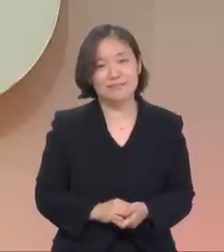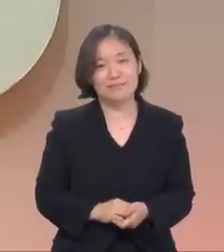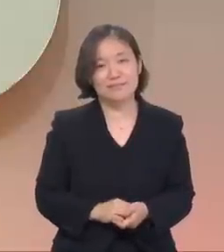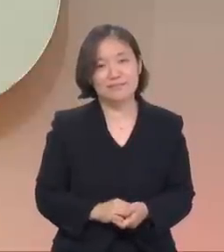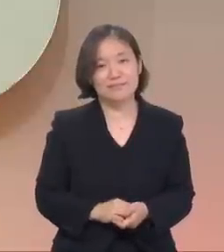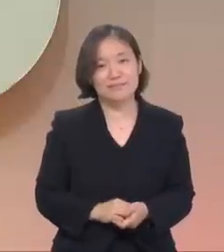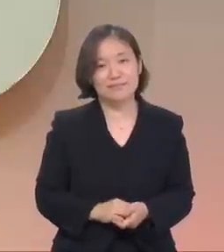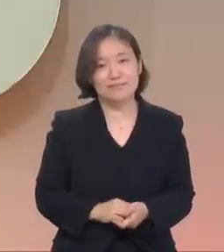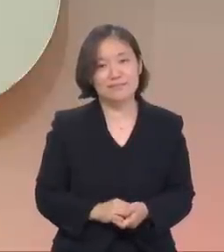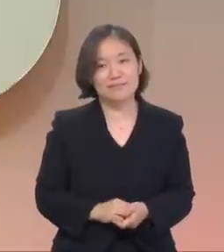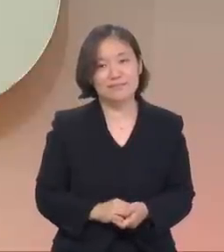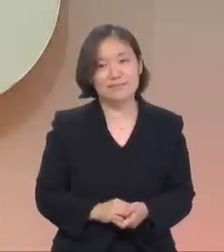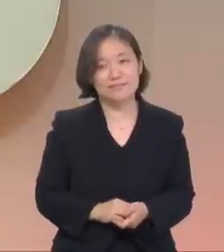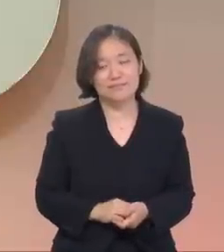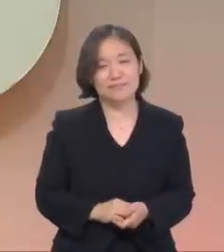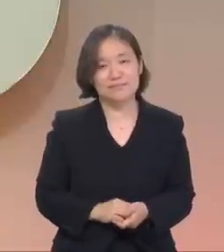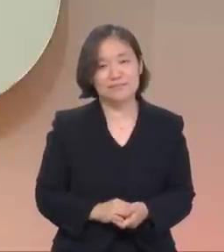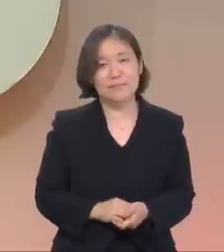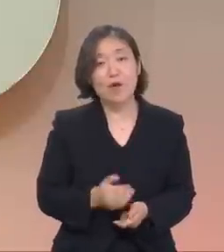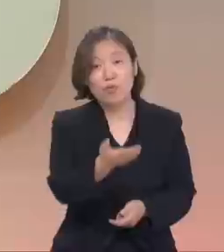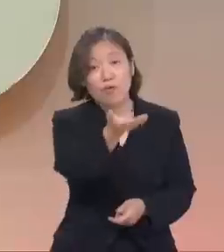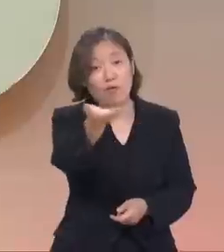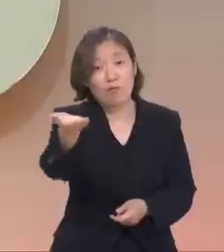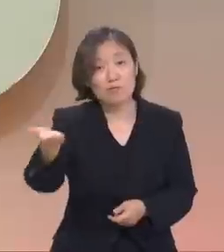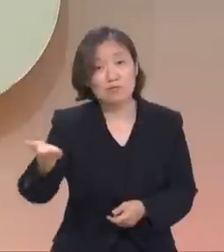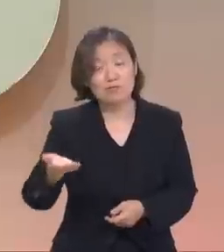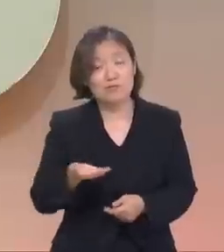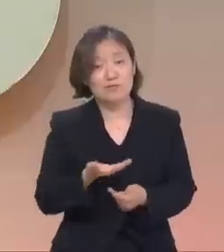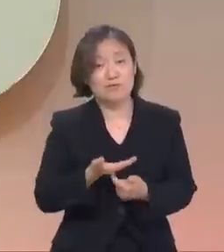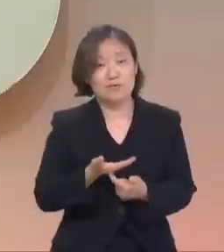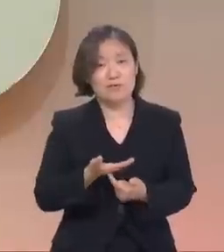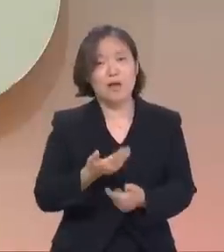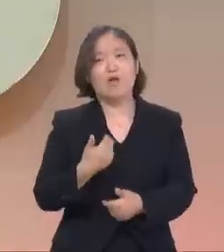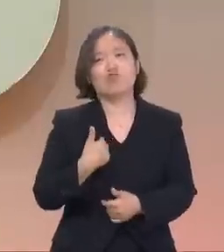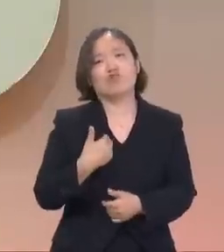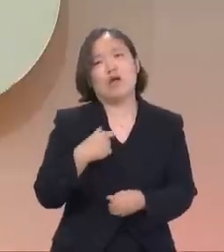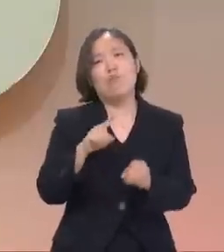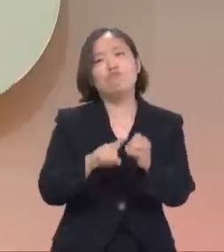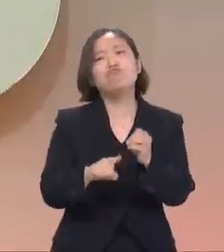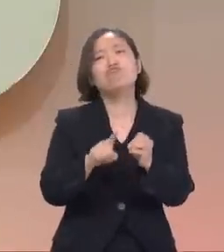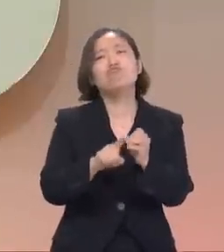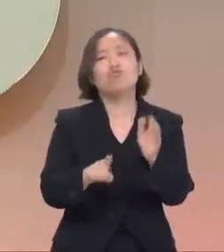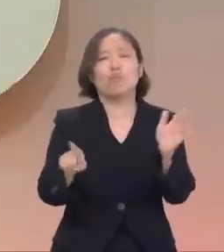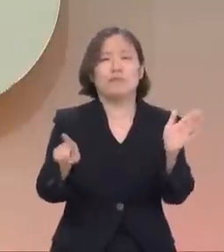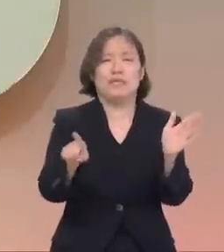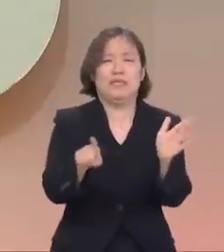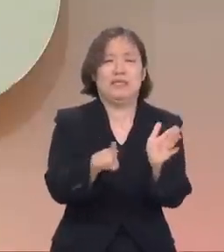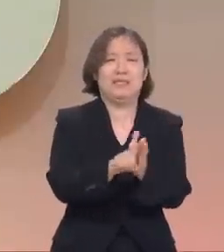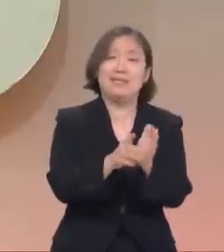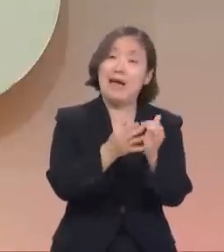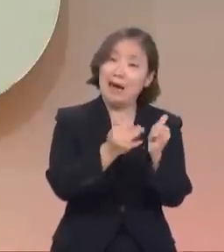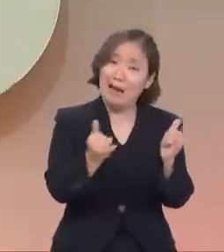사람 마음이 다르니까 하지만 여러분 그래도 우리가 불자라면